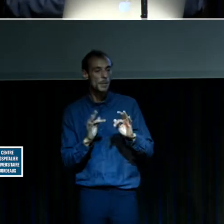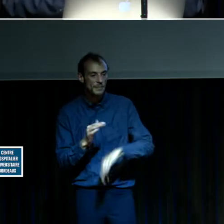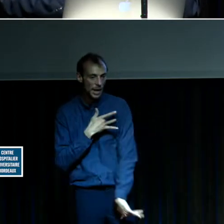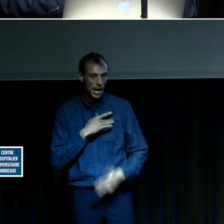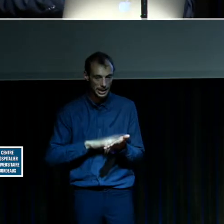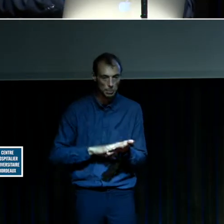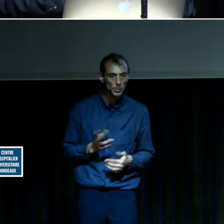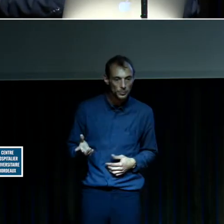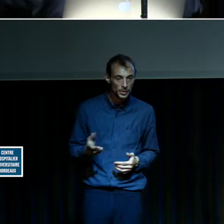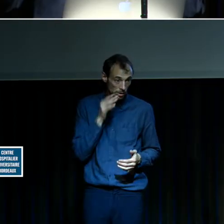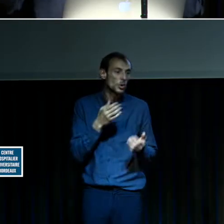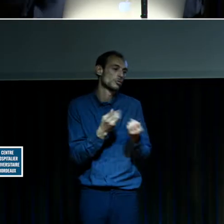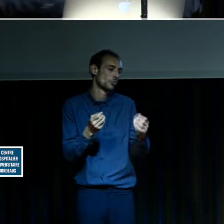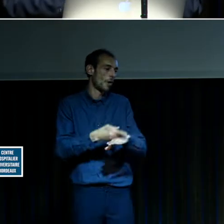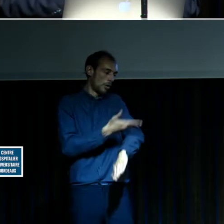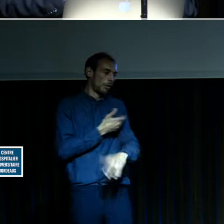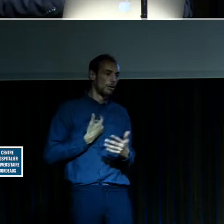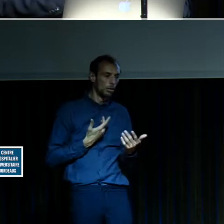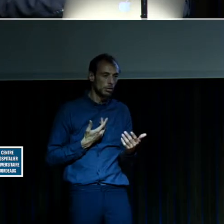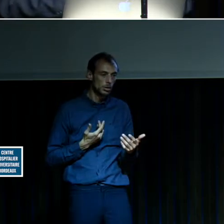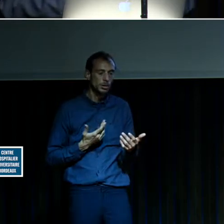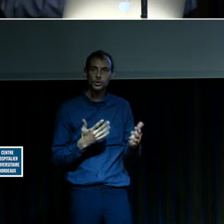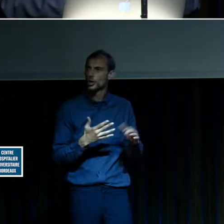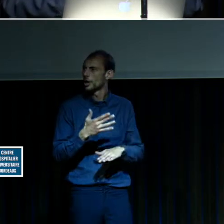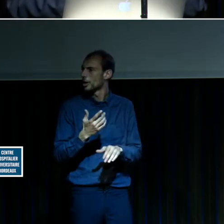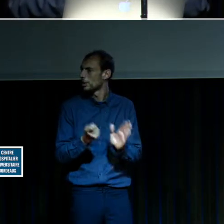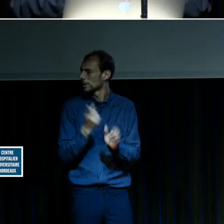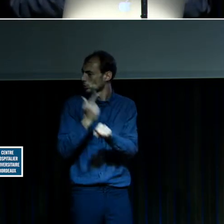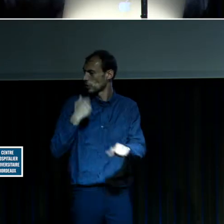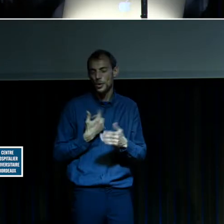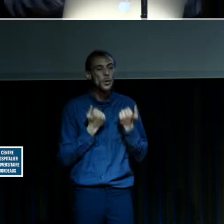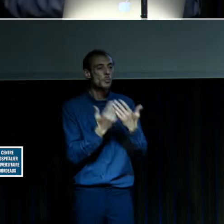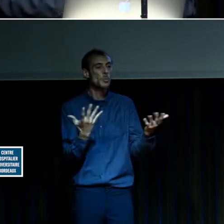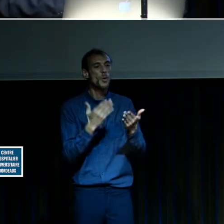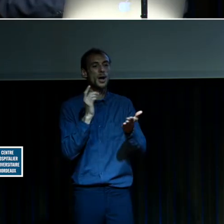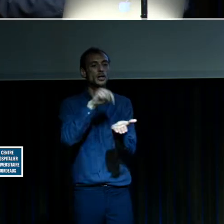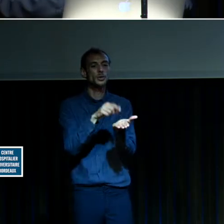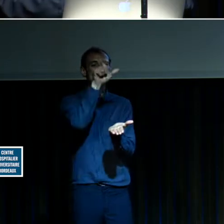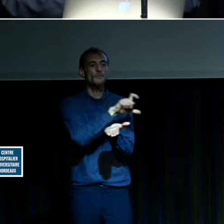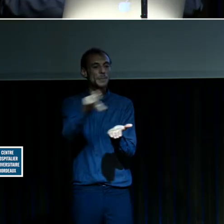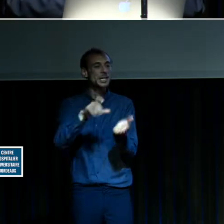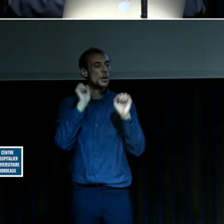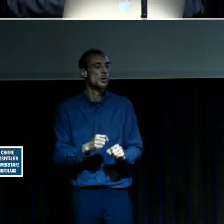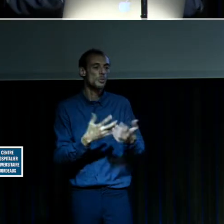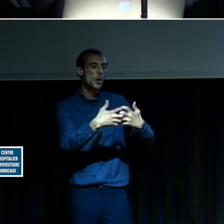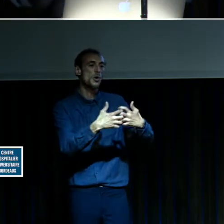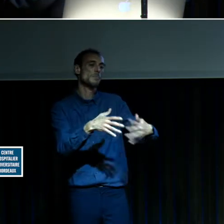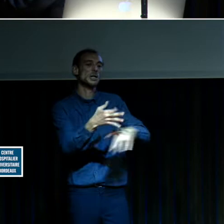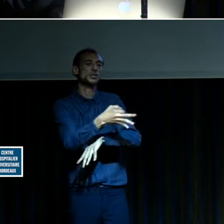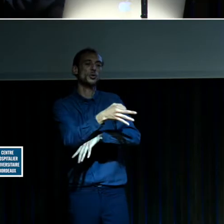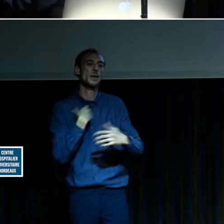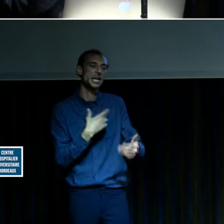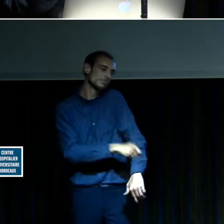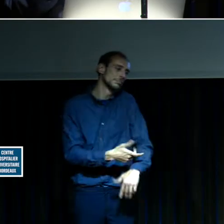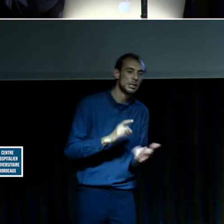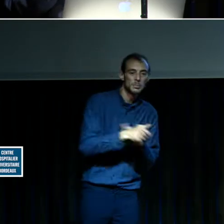de rechercher l'arythmie cardiaque. On avait fait ça dans les pharmacies il y a 2 ans de ça, avec un dispositif automatique. Mais aussi, il faut apprendre à se